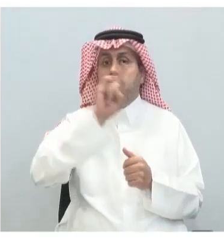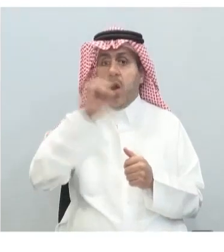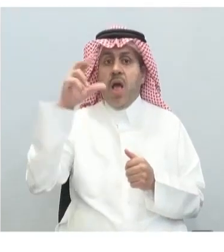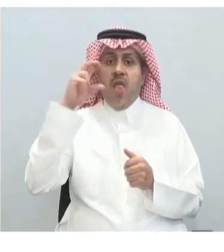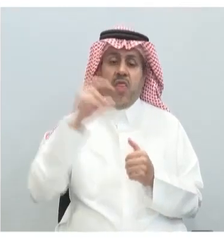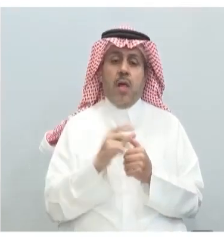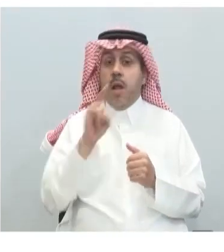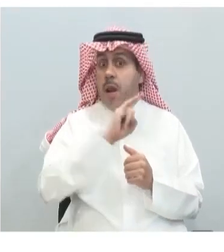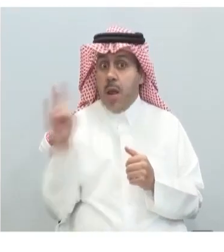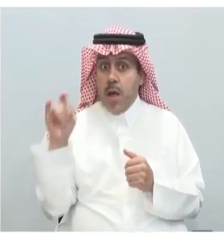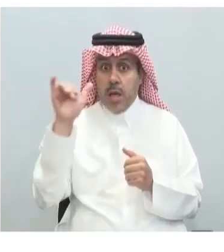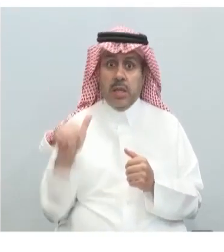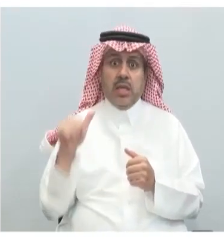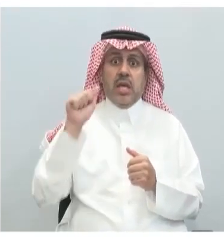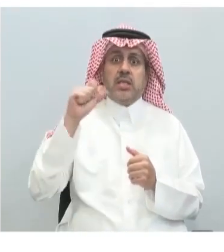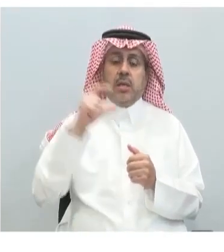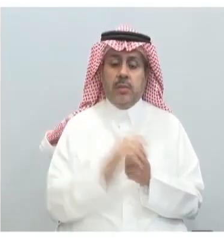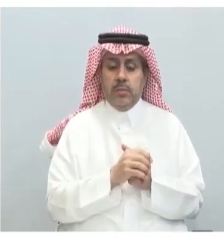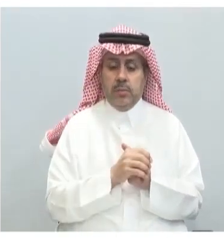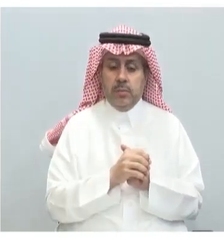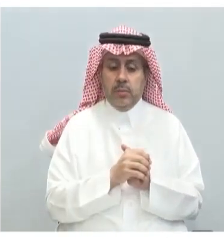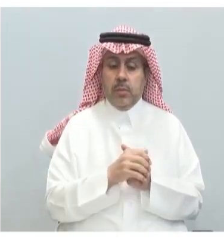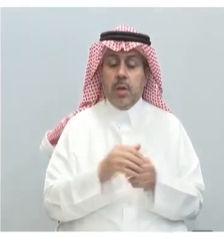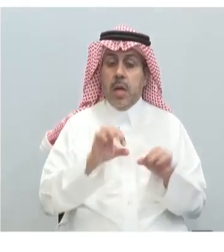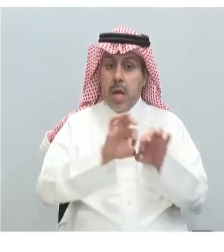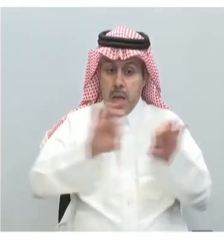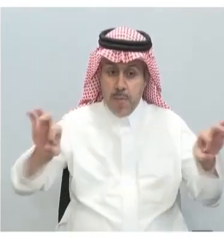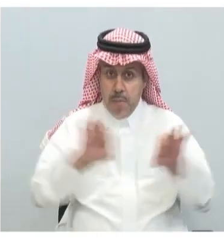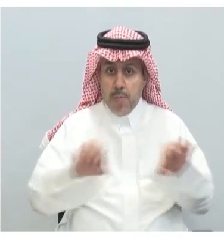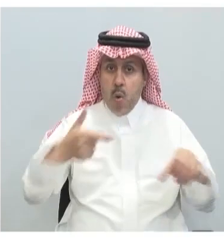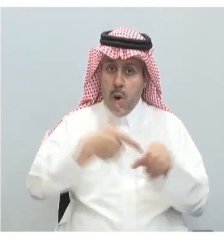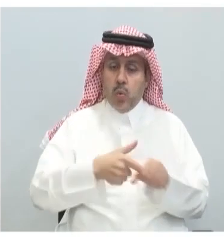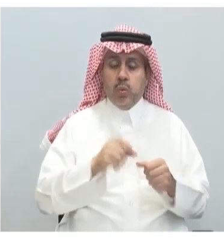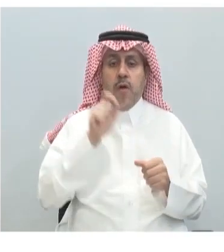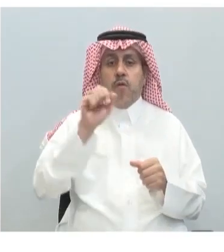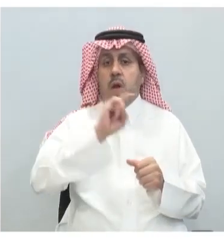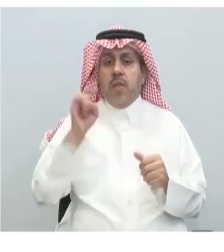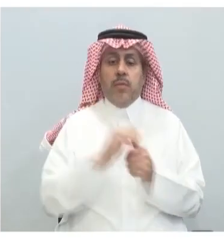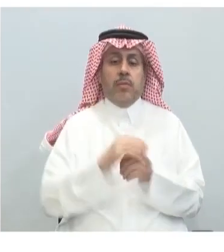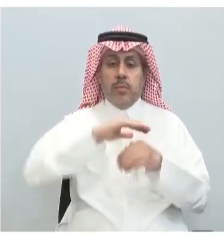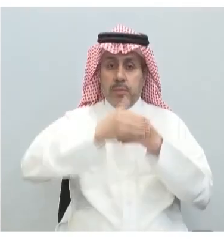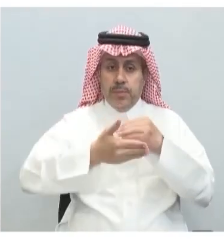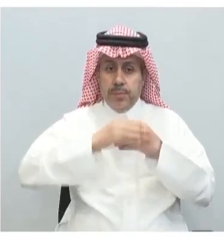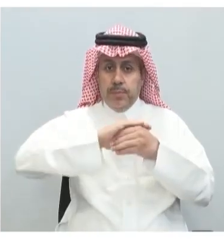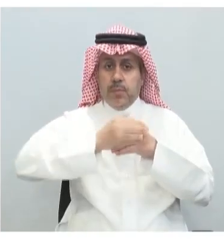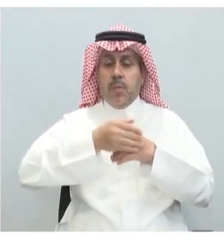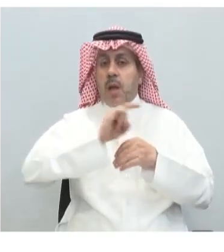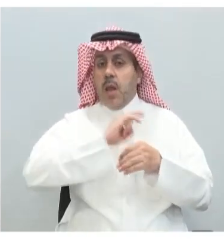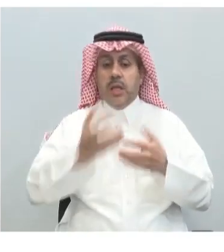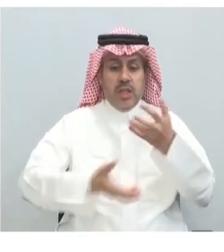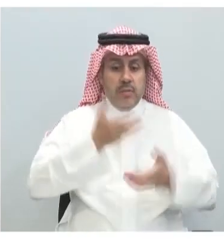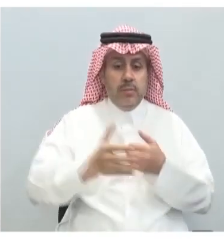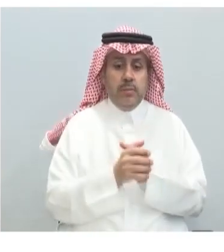يصدا هنا ايضا لدينا انابيب وقود تصنع من الفولاذ الذي لا يصدا او تكون مبطنه بمواد لا تتفاعل حتى